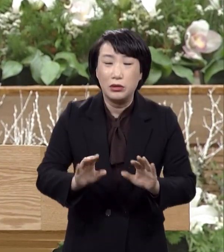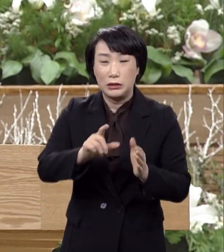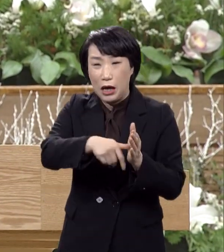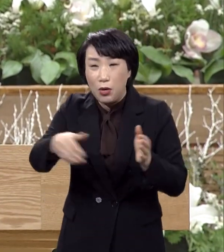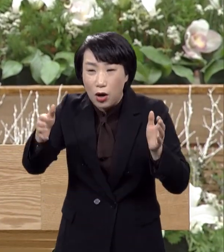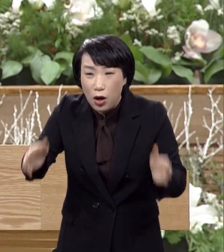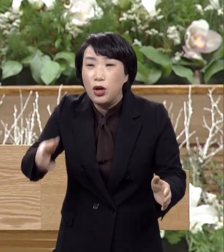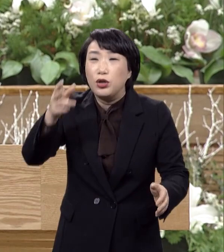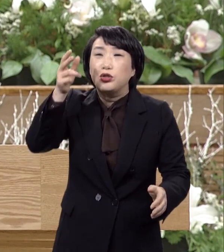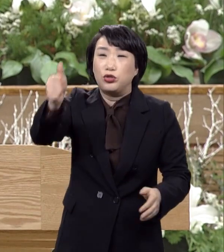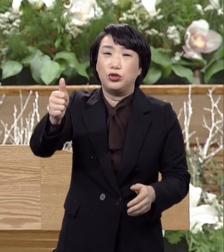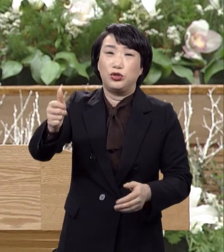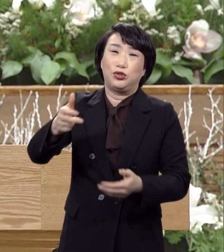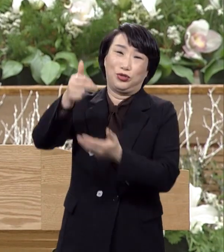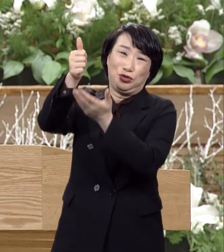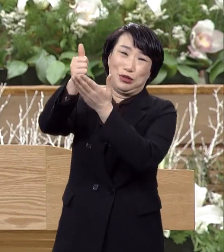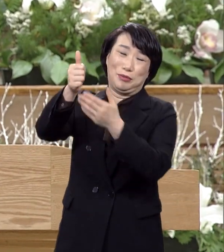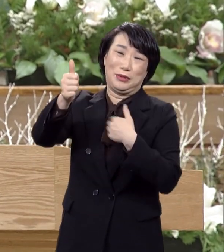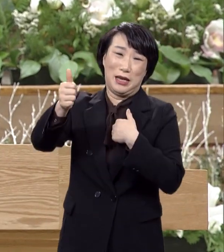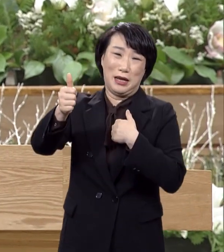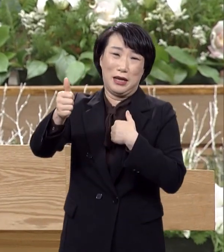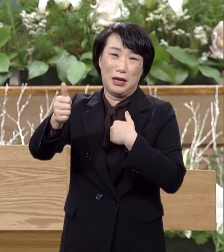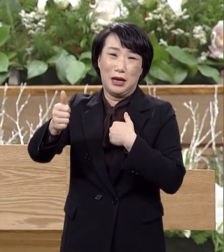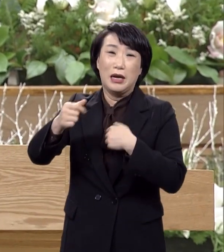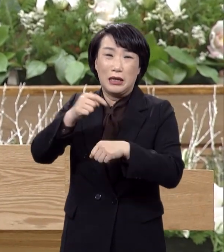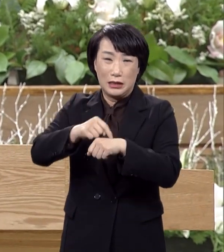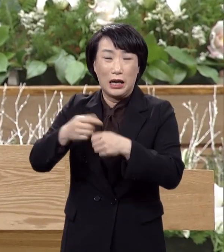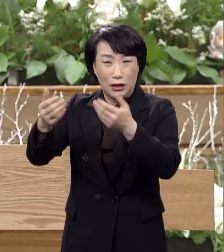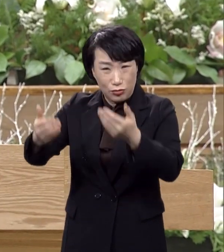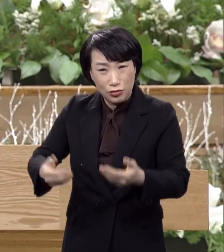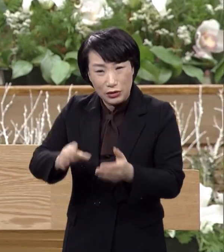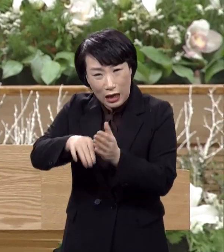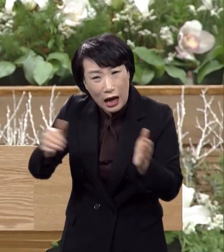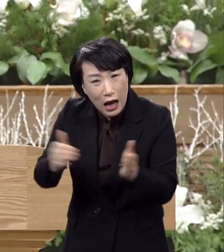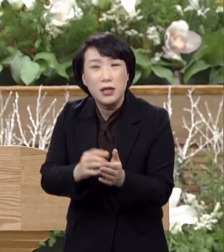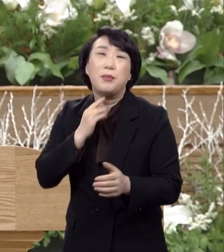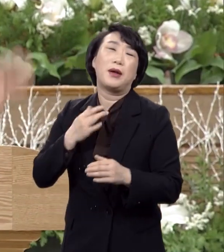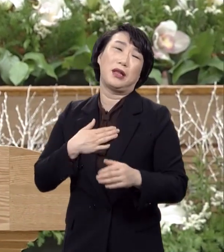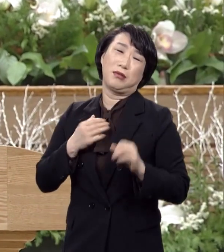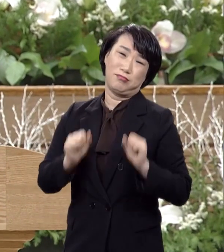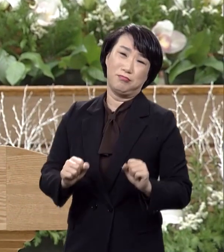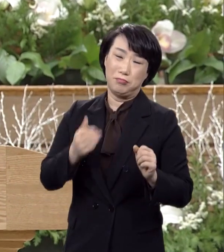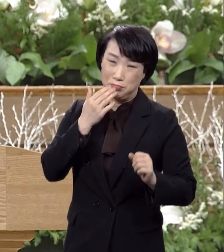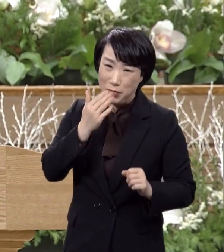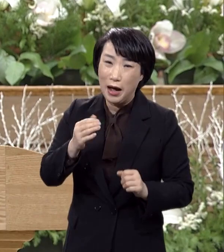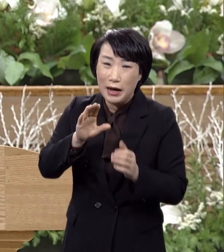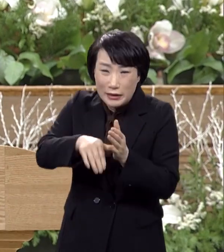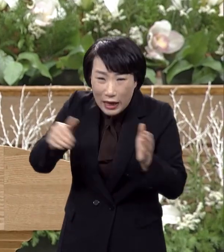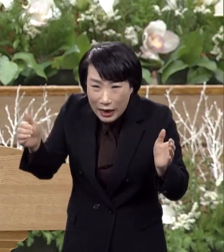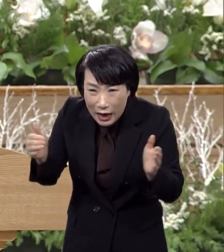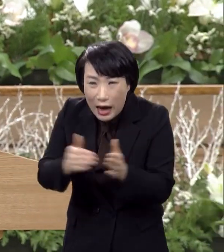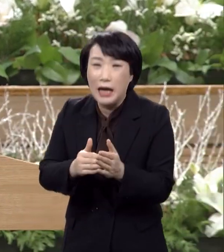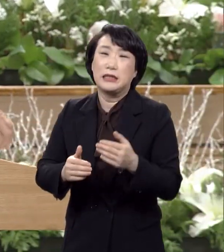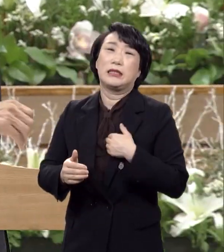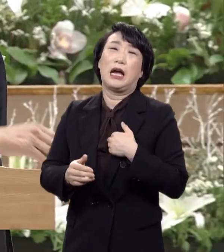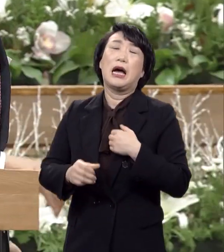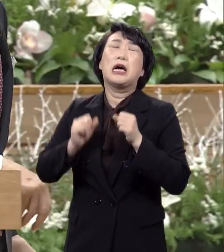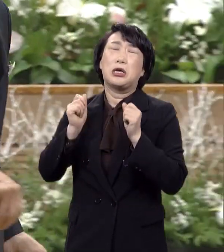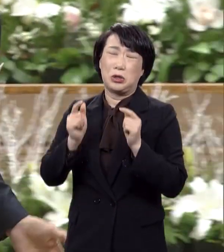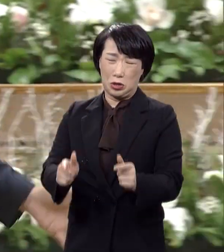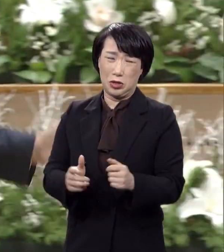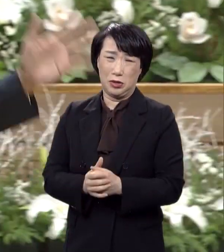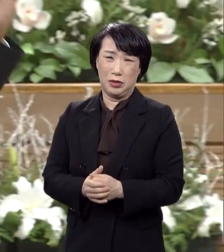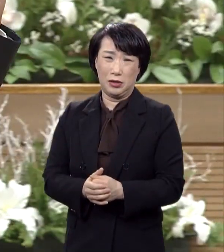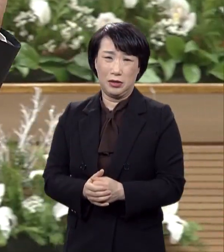세월의 주인이신 주님께서 나에게 주는 날까지만 존재하는 것이니 그때까지가 나의